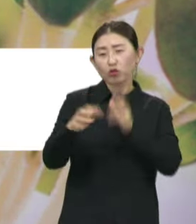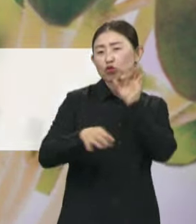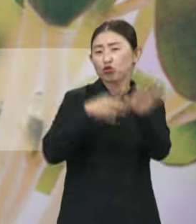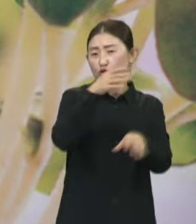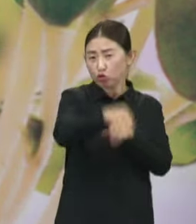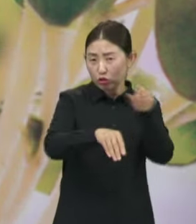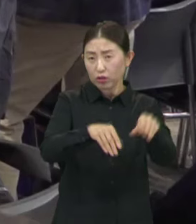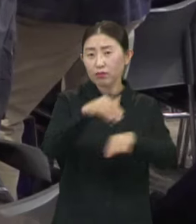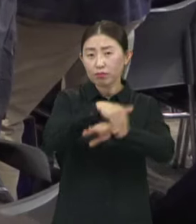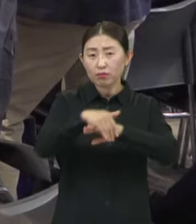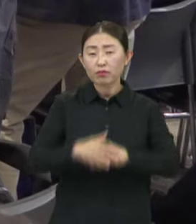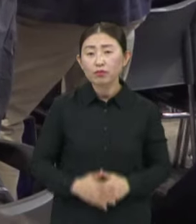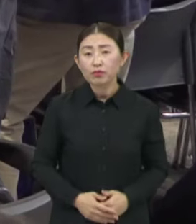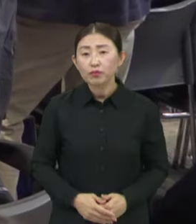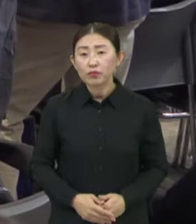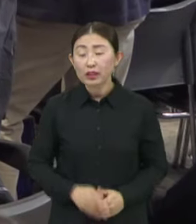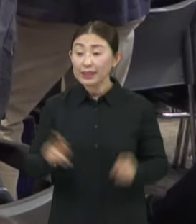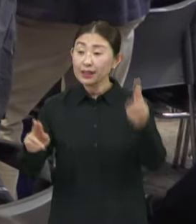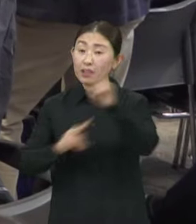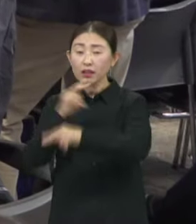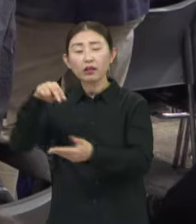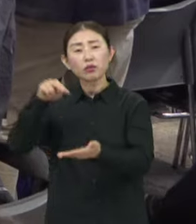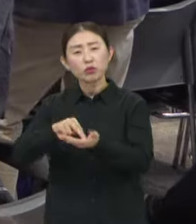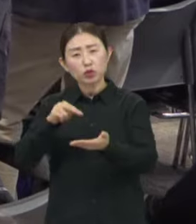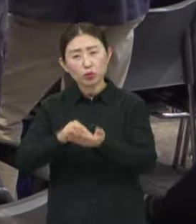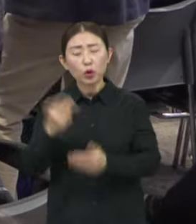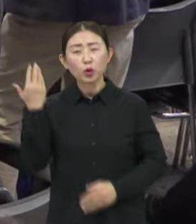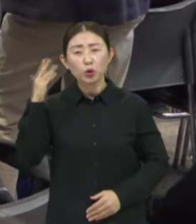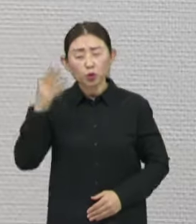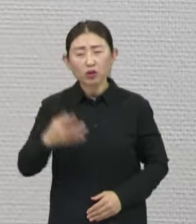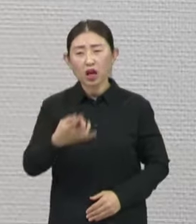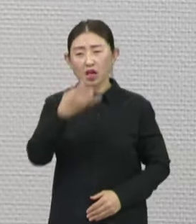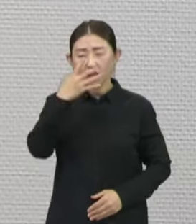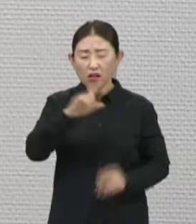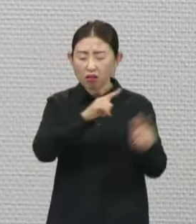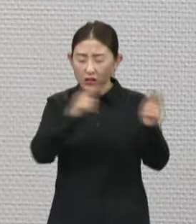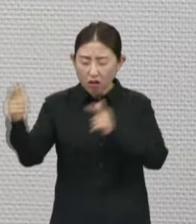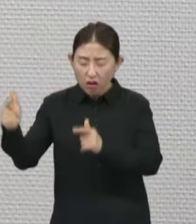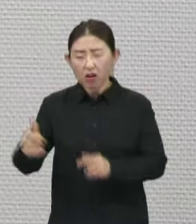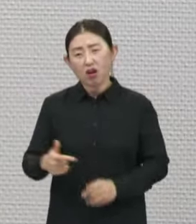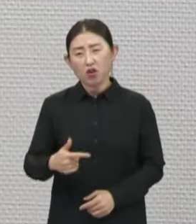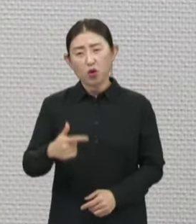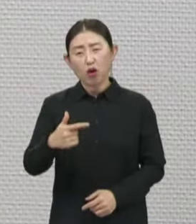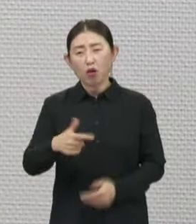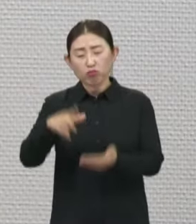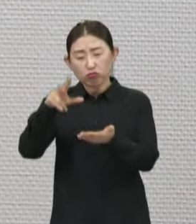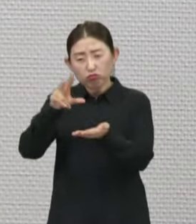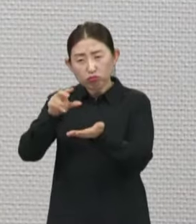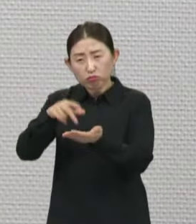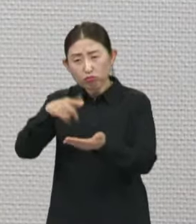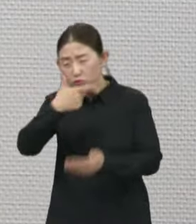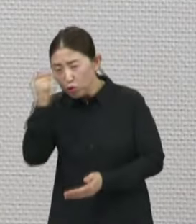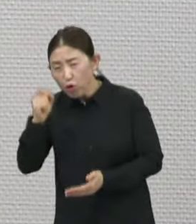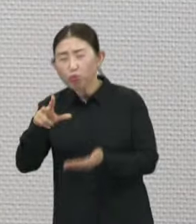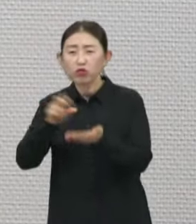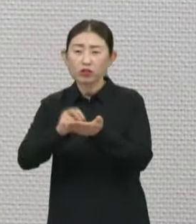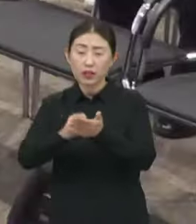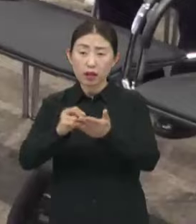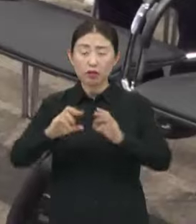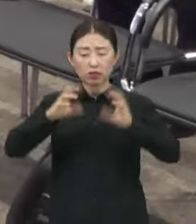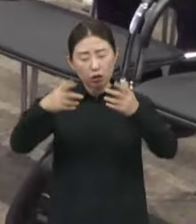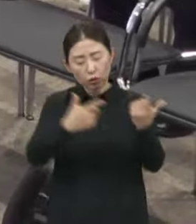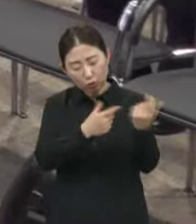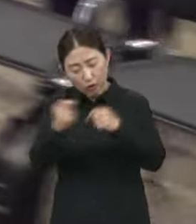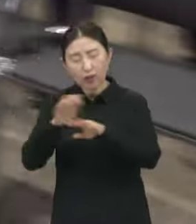있습니다. 네덜란드도 기후 위기, 식량 위기는 전 세계가 함께 풀어야 하는 숙제인 만큼